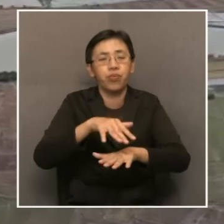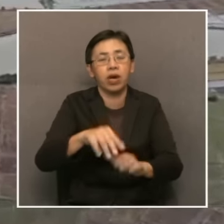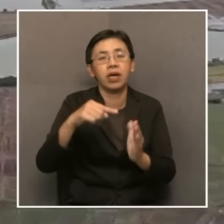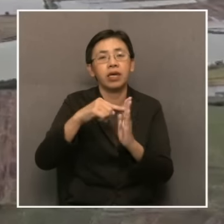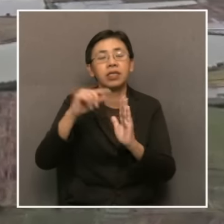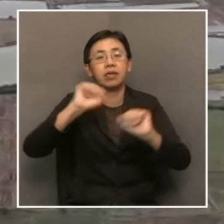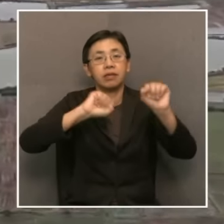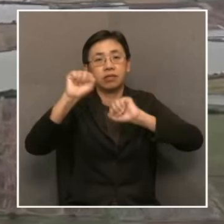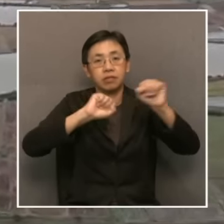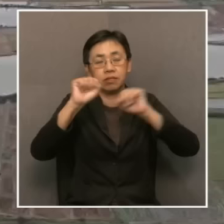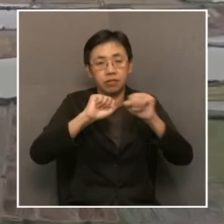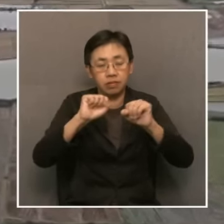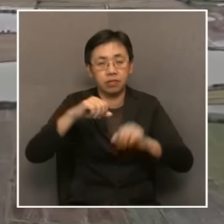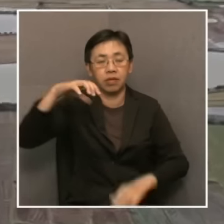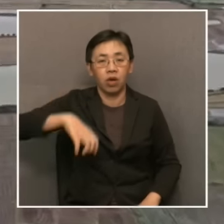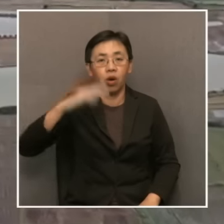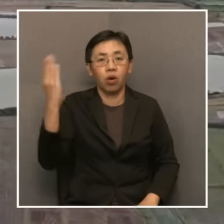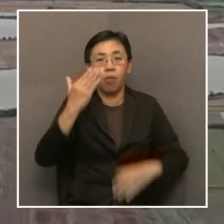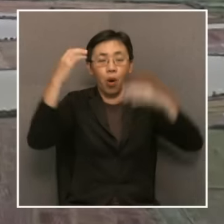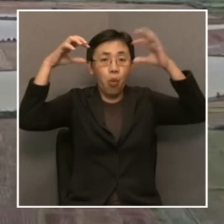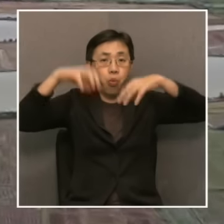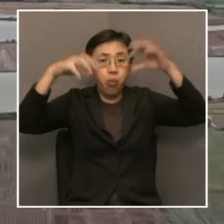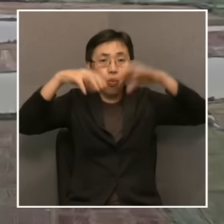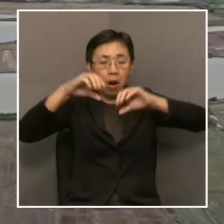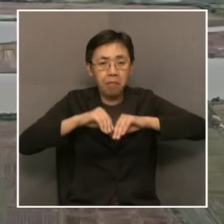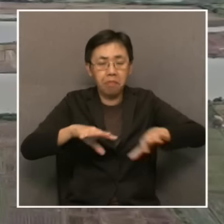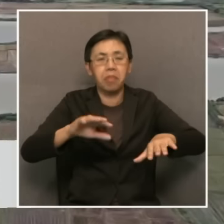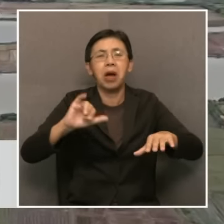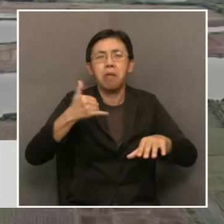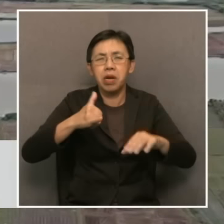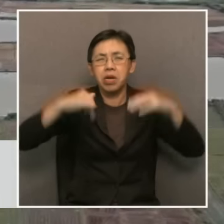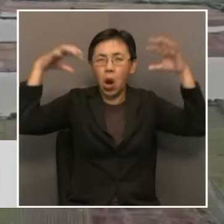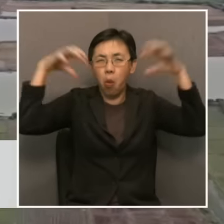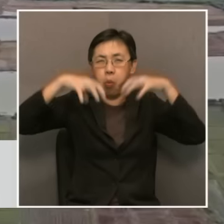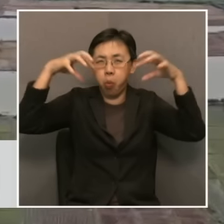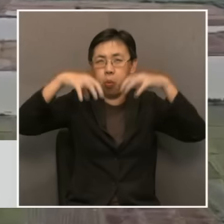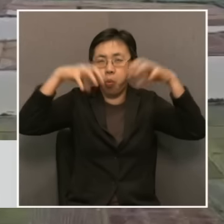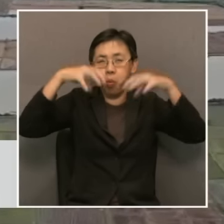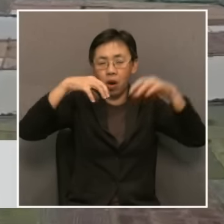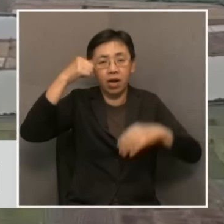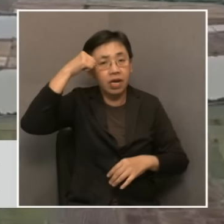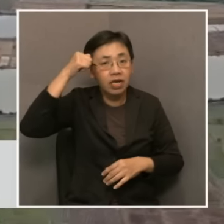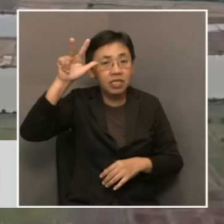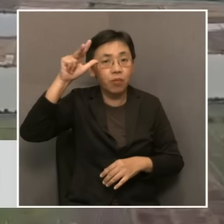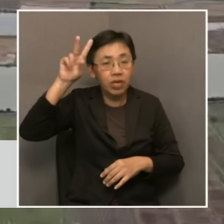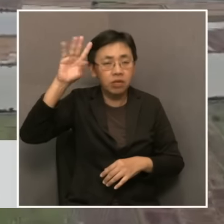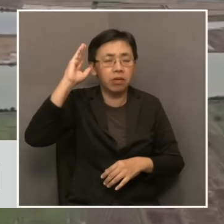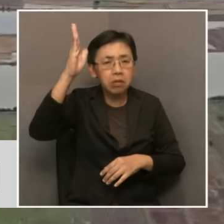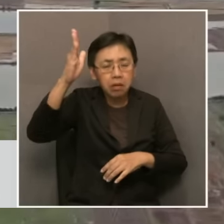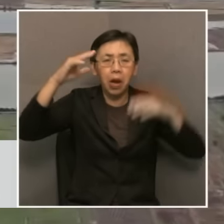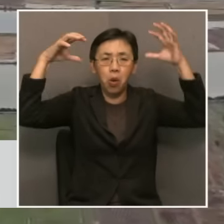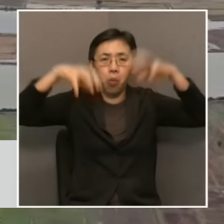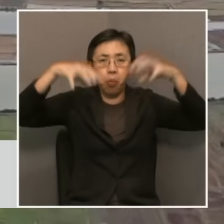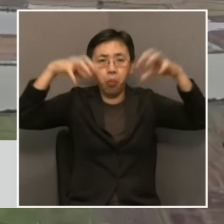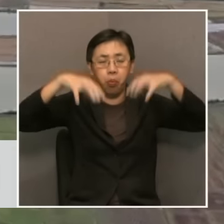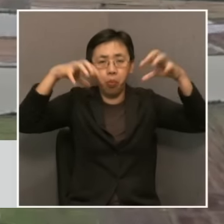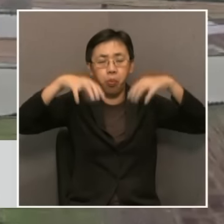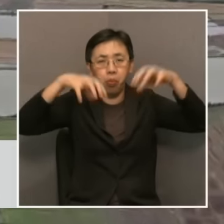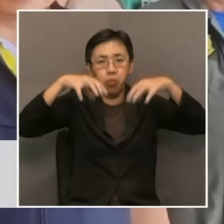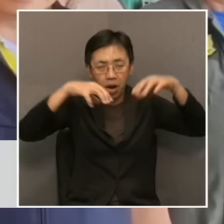งที่มีการประกาศจากกรมอุตุนิยมวิทยาว่าจะมีฝนตกหนักในช่วง 3-4 วันที่จะถึงนี้ค่ะโดยหัวหน้าเขตห้ามล่าสัตว์ป่